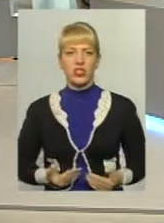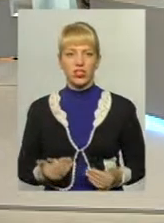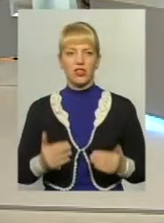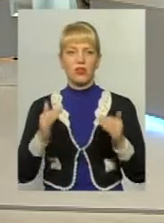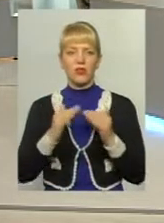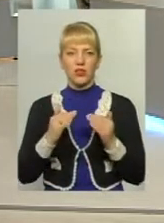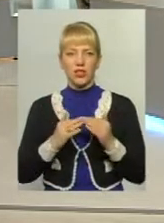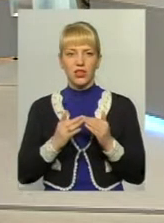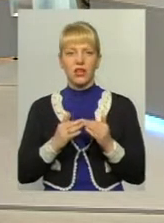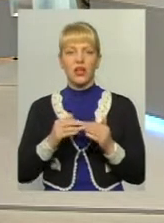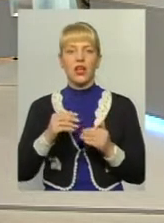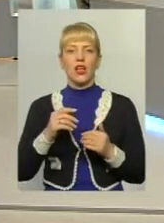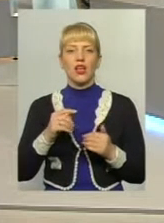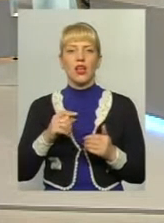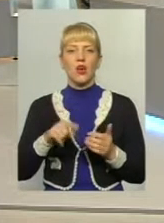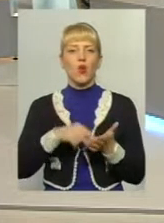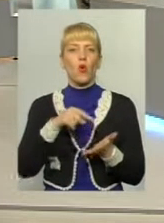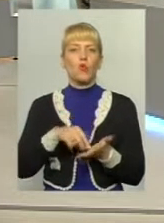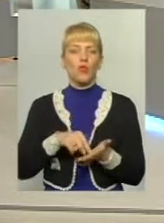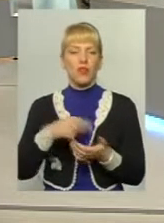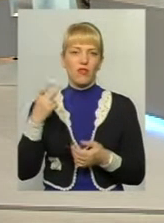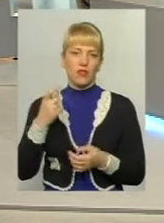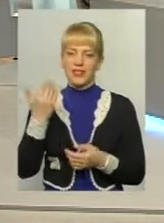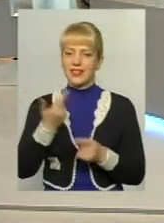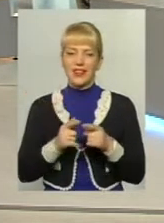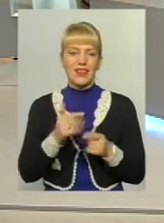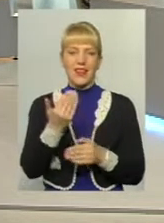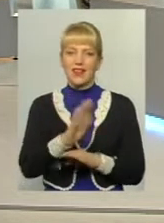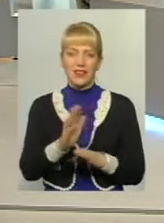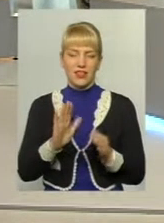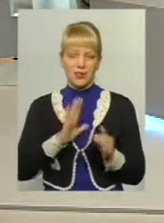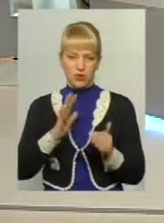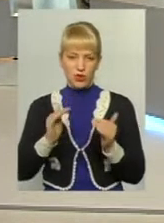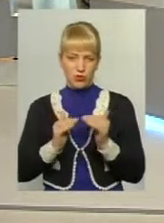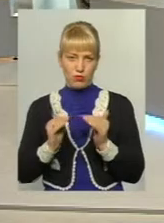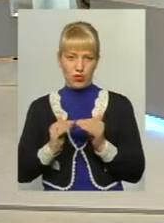так? Вони привикли, вони